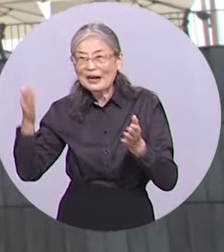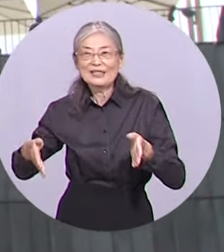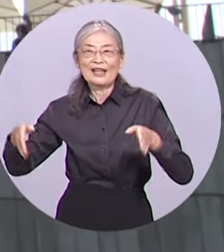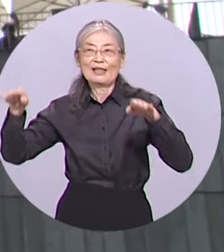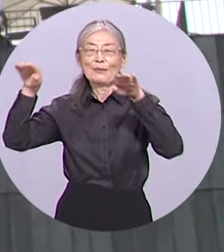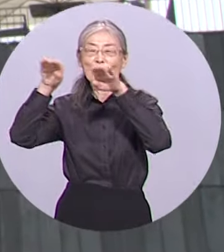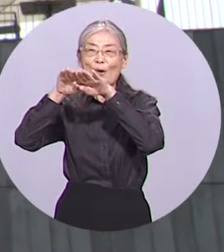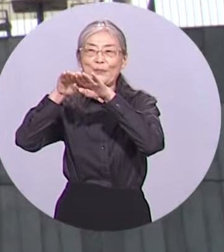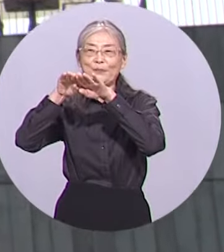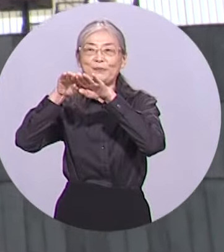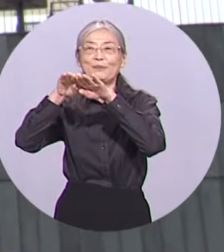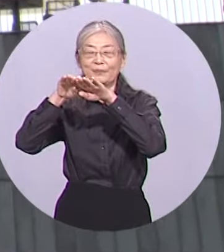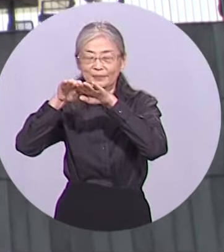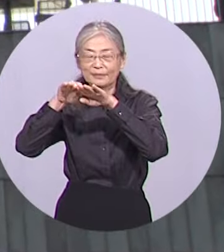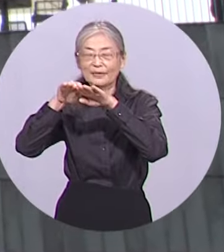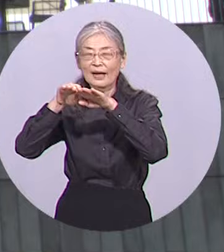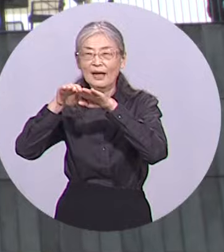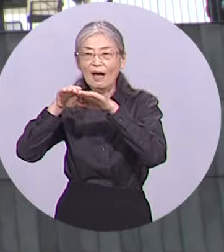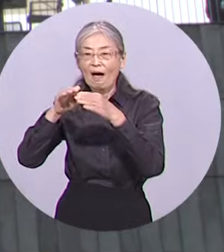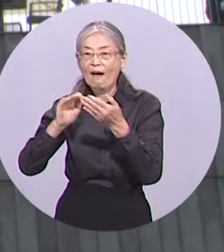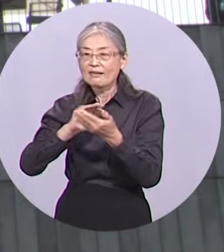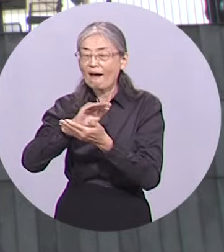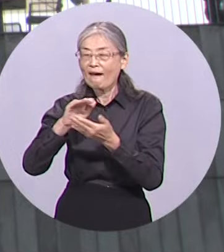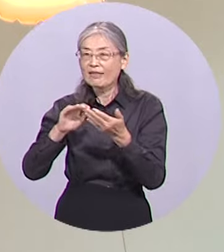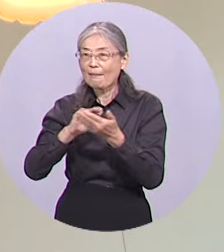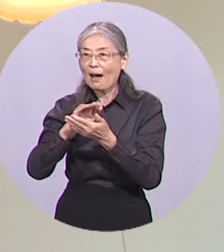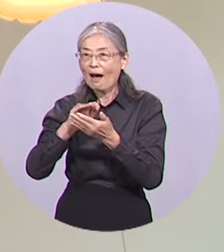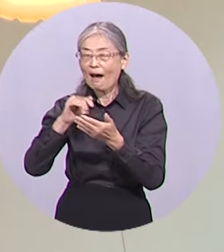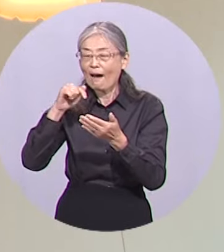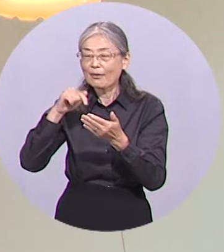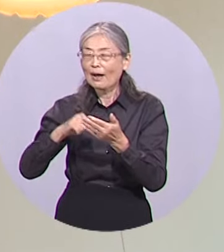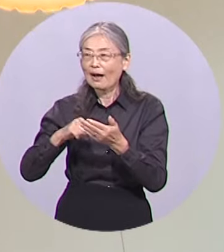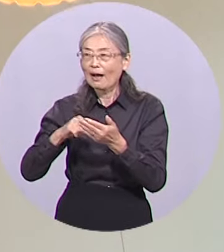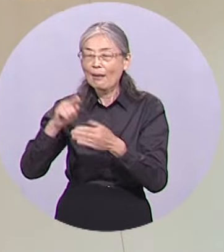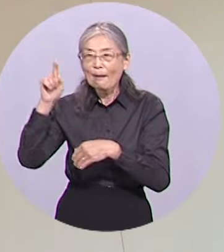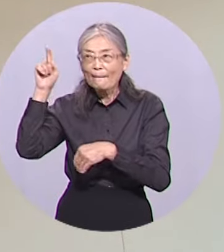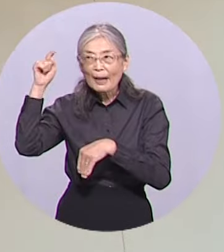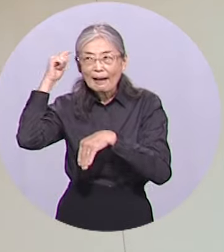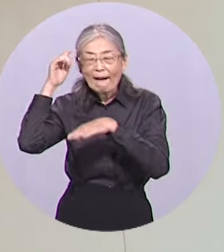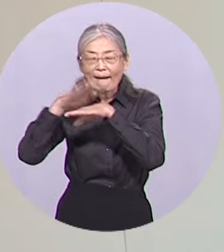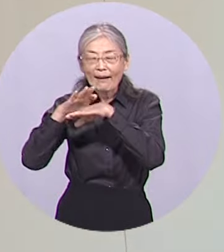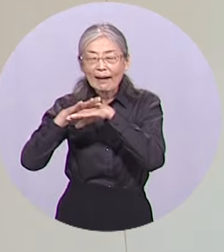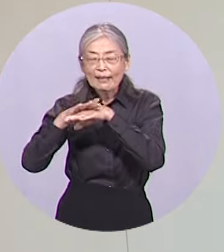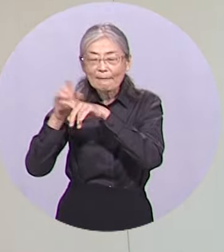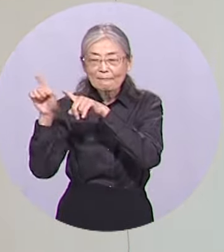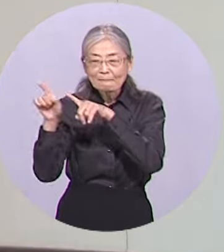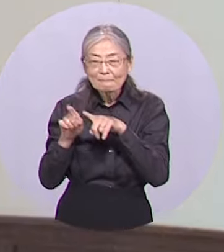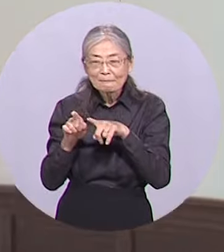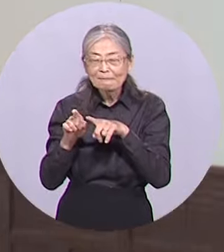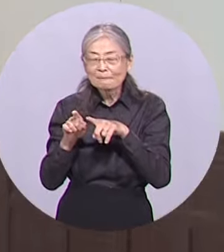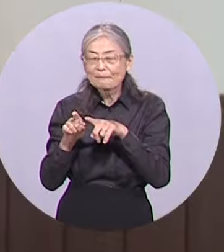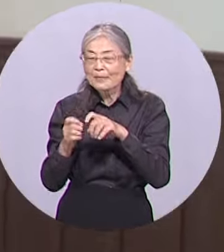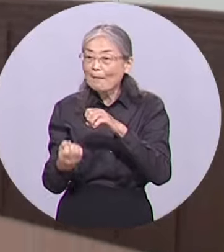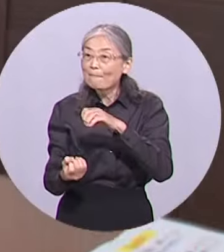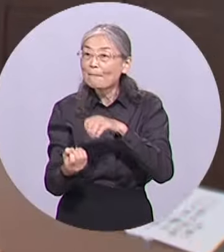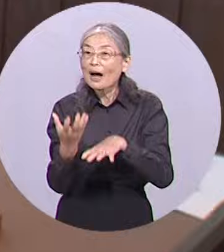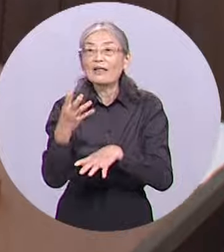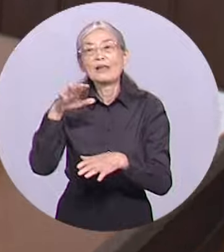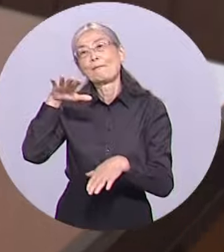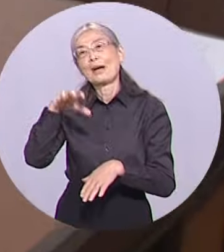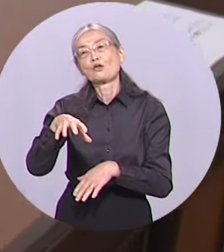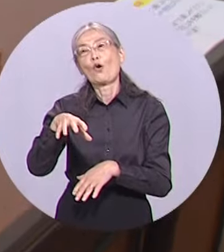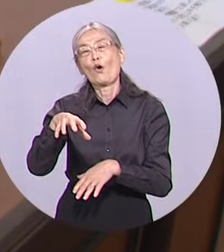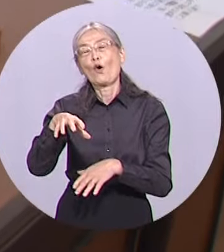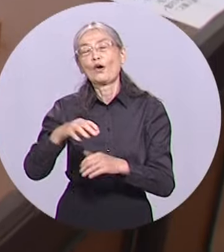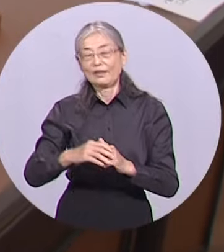ども、それだけではなくて埼玉県における渋沢スピリッツのまさに誕生の地だと思っています